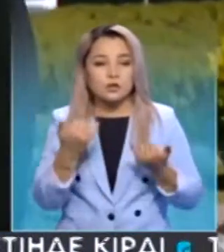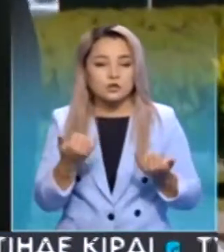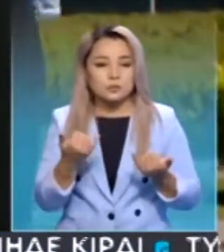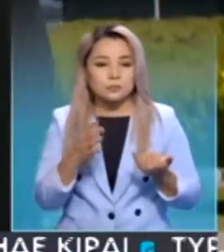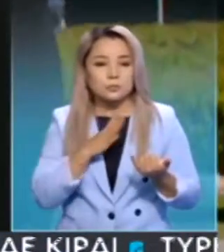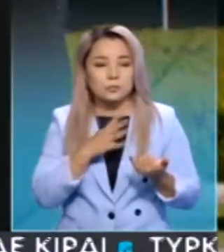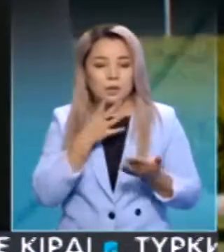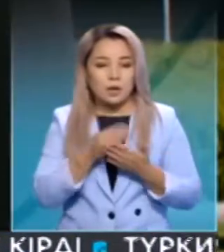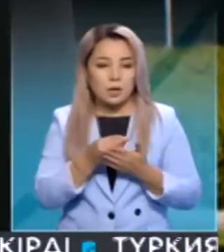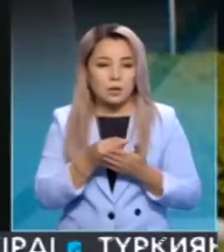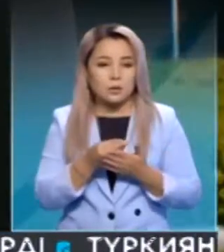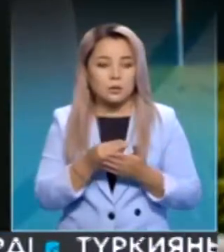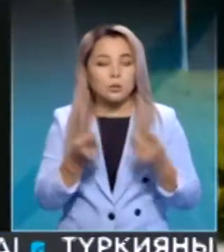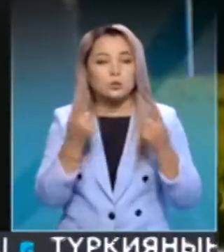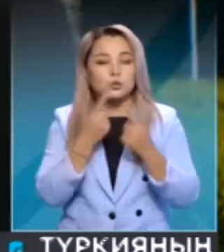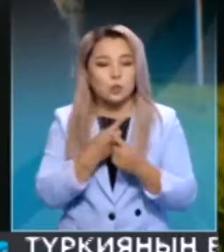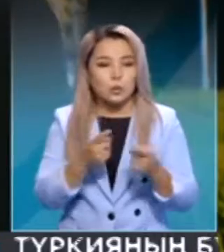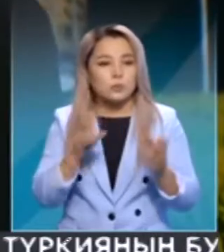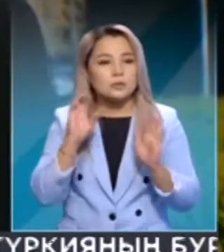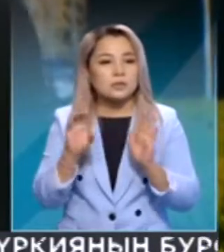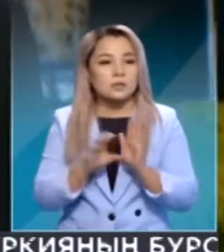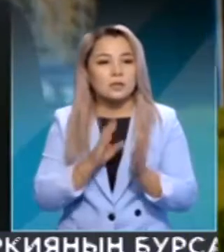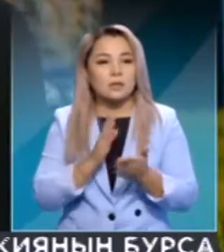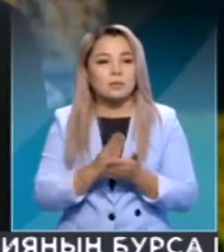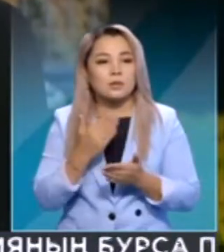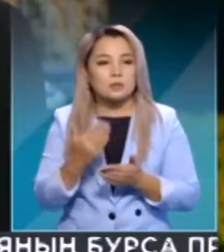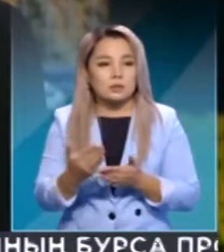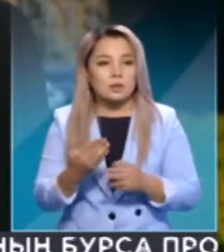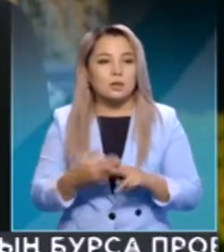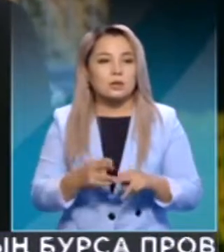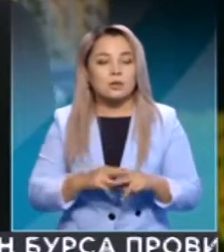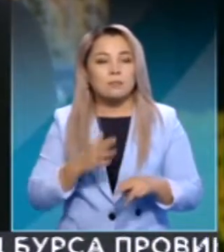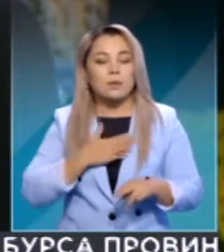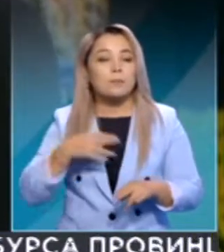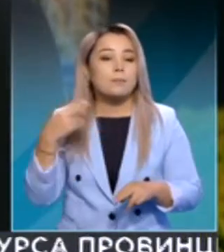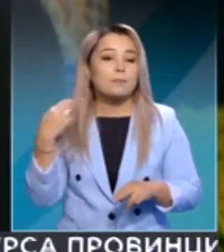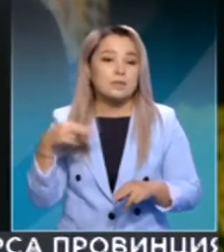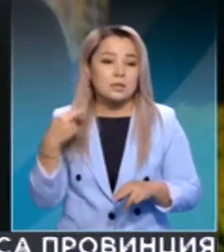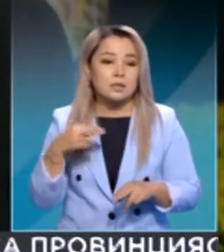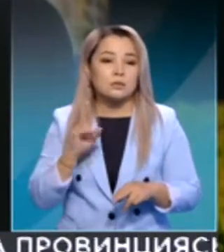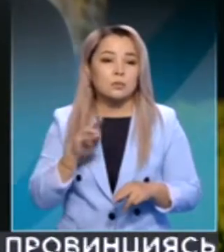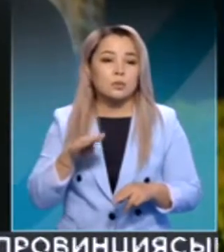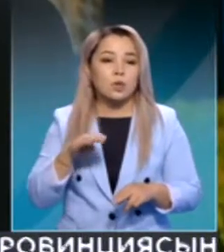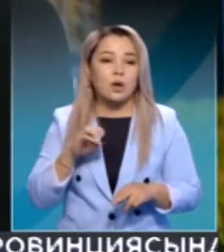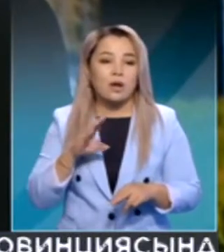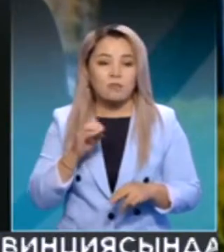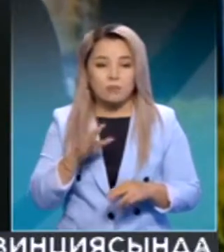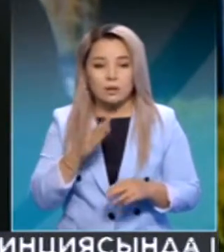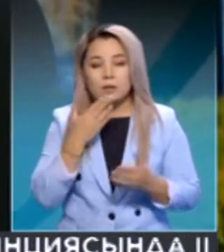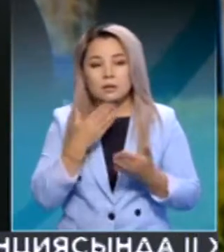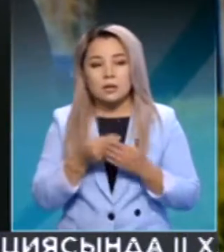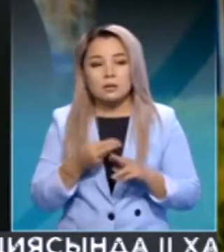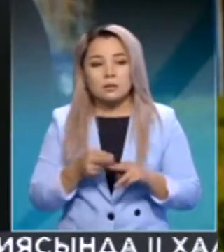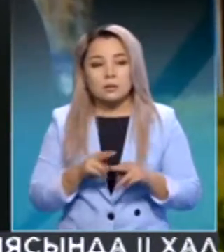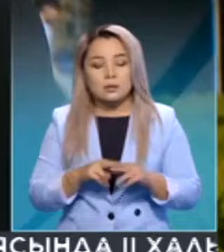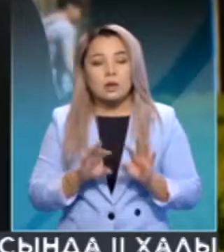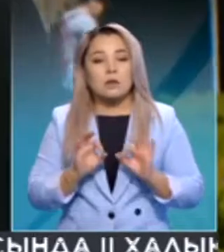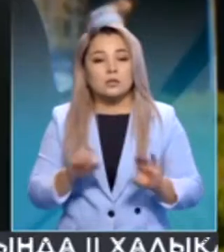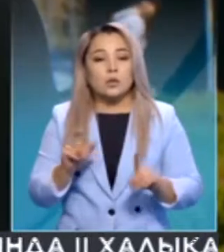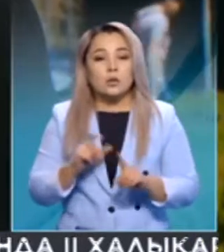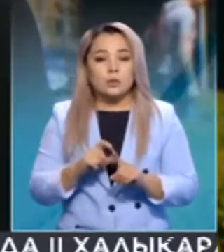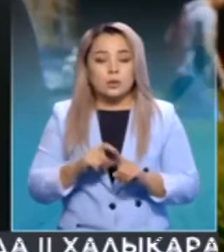ғана жолдауды тыңдадық. Бұл біздің президентіміз Қасым Жомарт Тоқаев